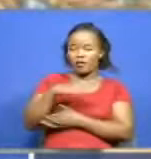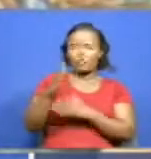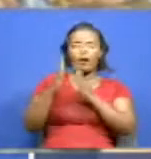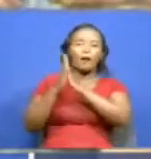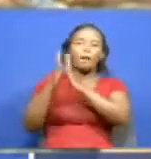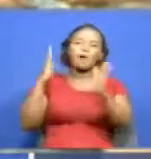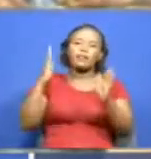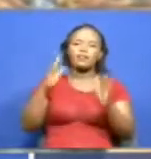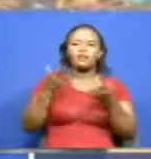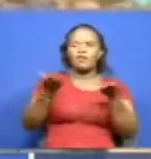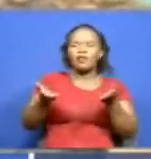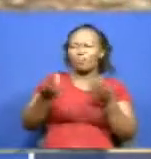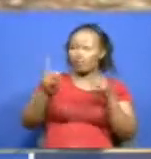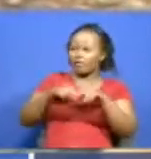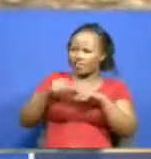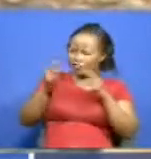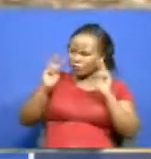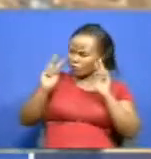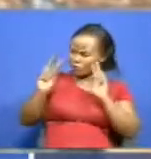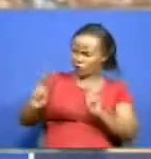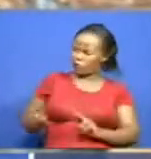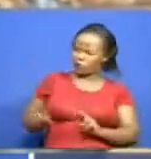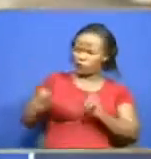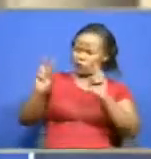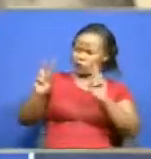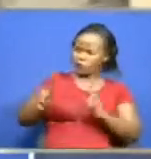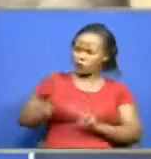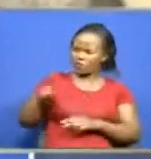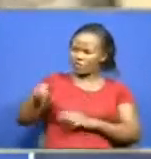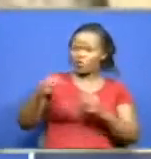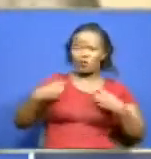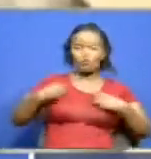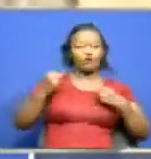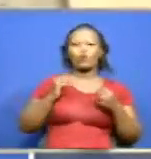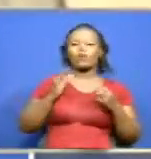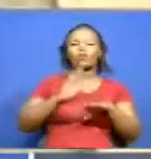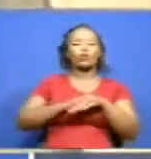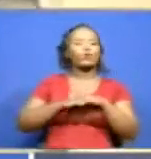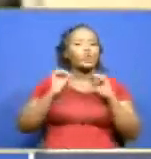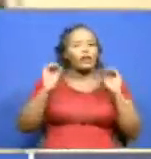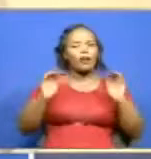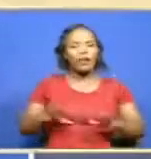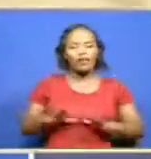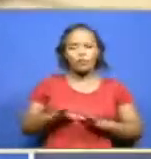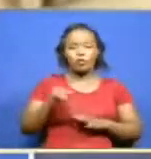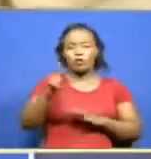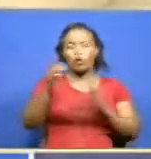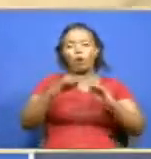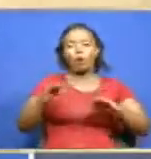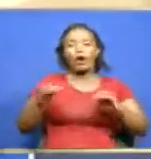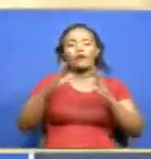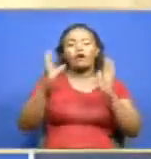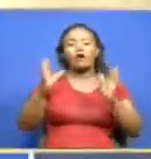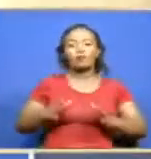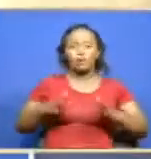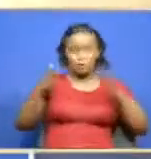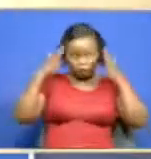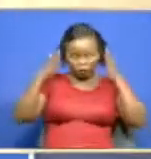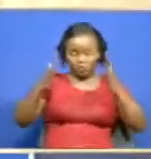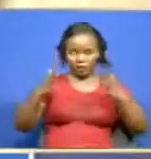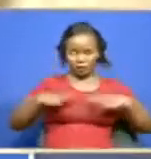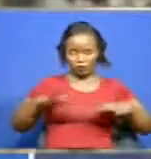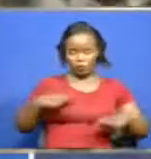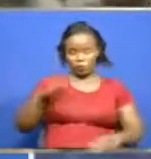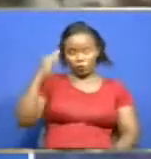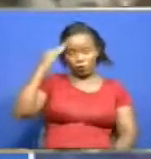Jinsi anavyoonekana ni kuwa hajavaa vizuri. Maafisa kutoka taasisi moja ya kushughulikia watu wenye matatizo ya